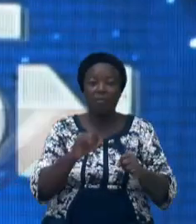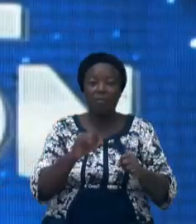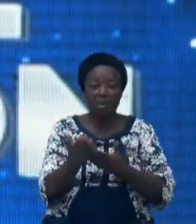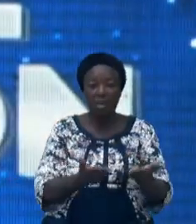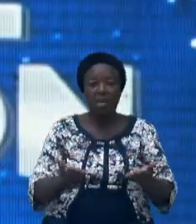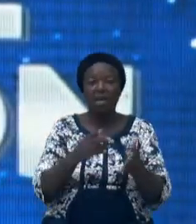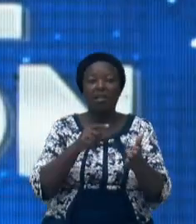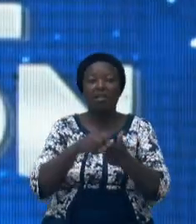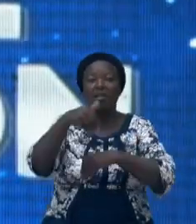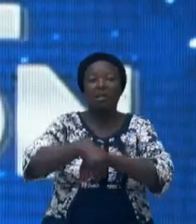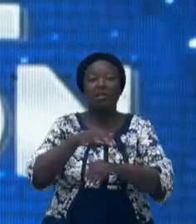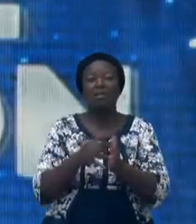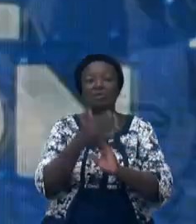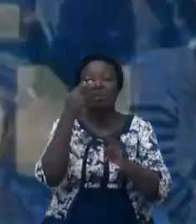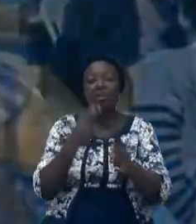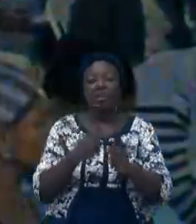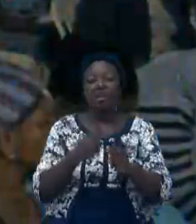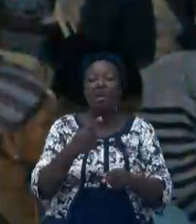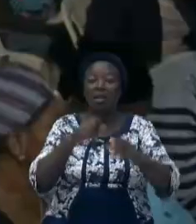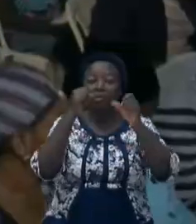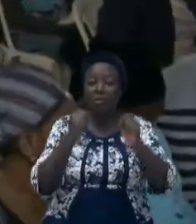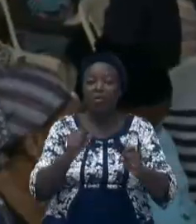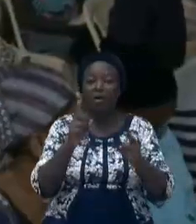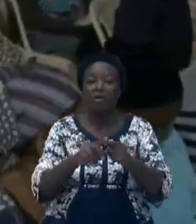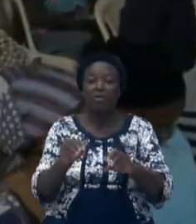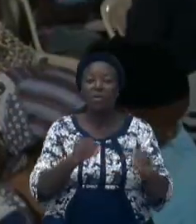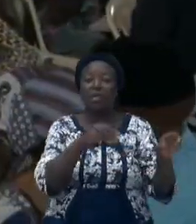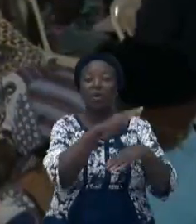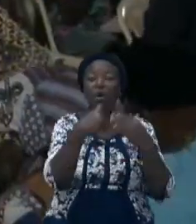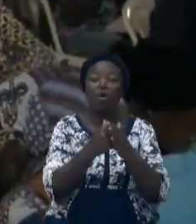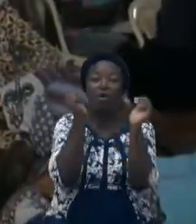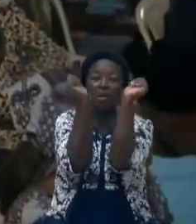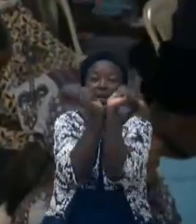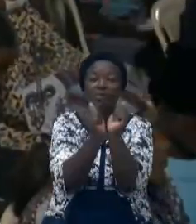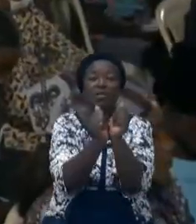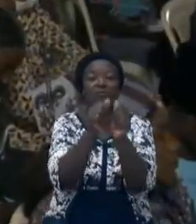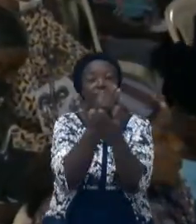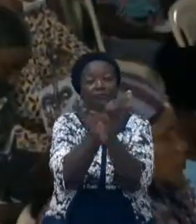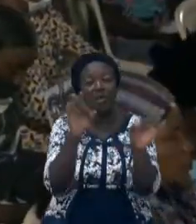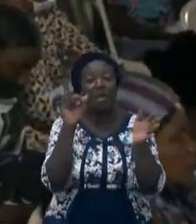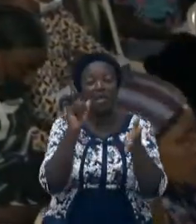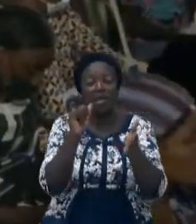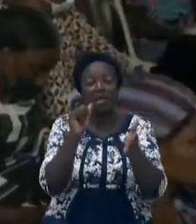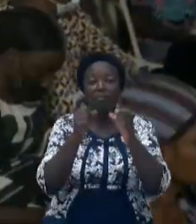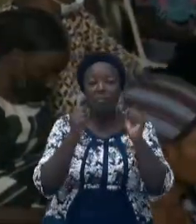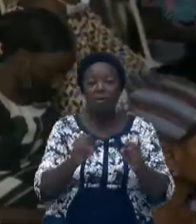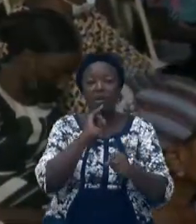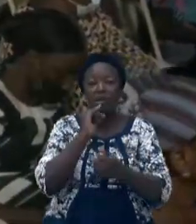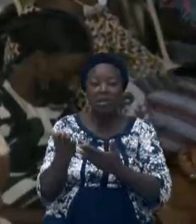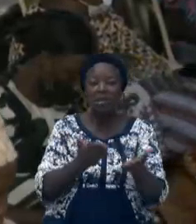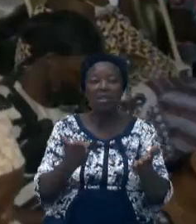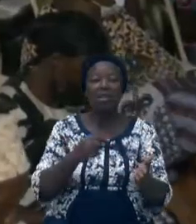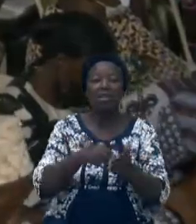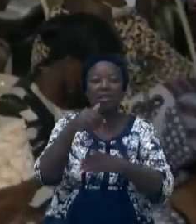toujours de ta vie cette puissance est là ce soir la puissante pour libérer